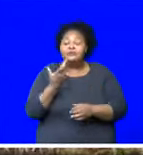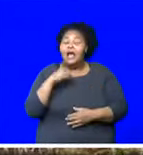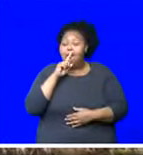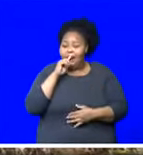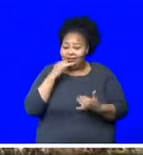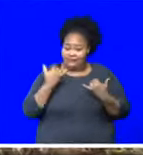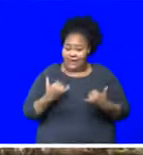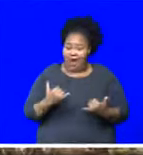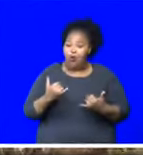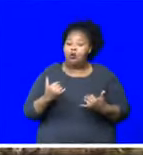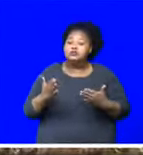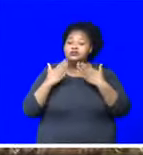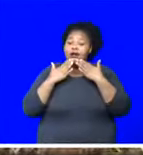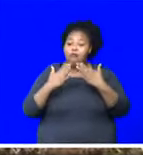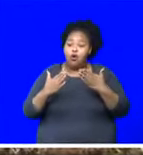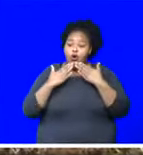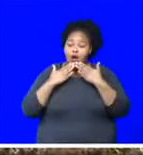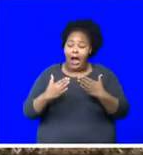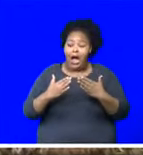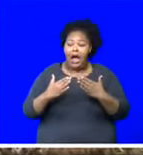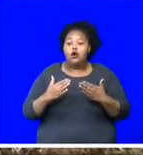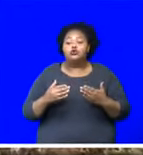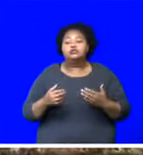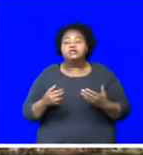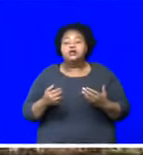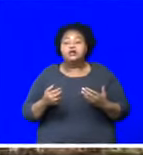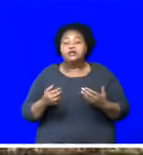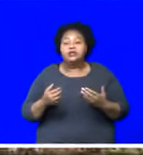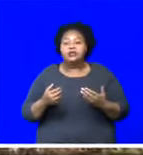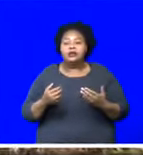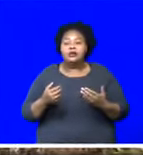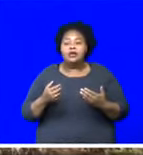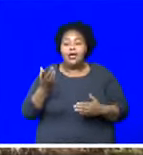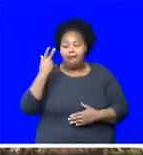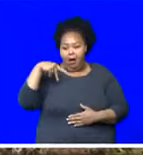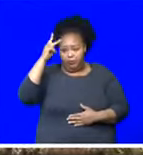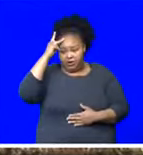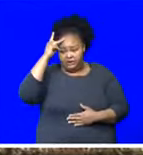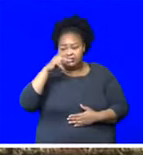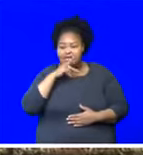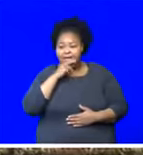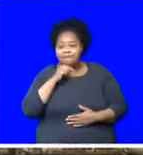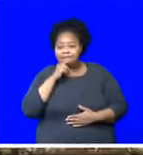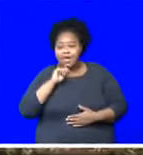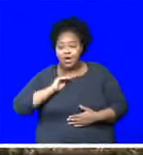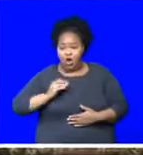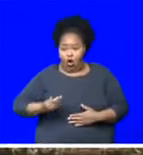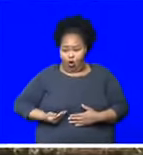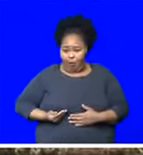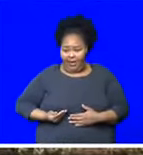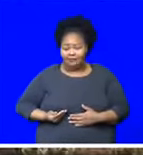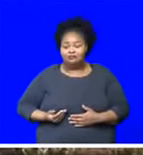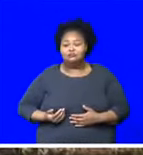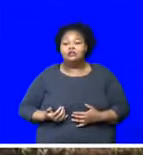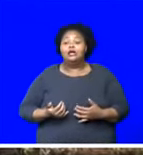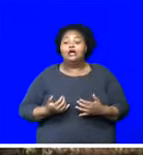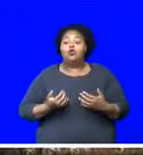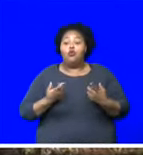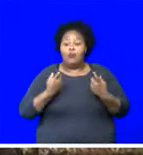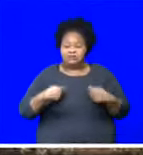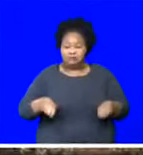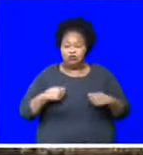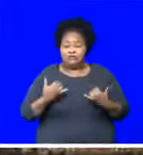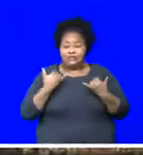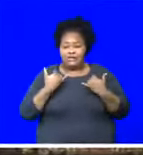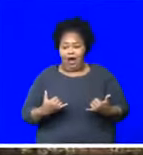ema gender policies ema associations nyalo kunemsebenzi lokhona wokuthi akabukwe a reviewe kuze kuthi tonke letimpo lesikhuluma